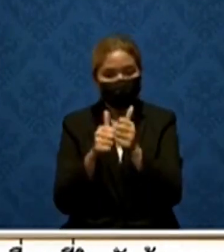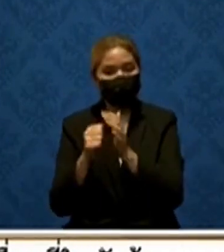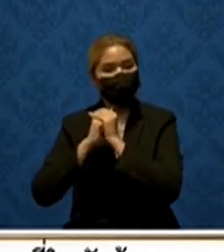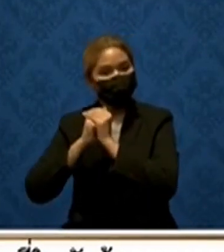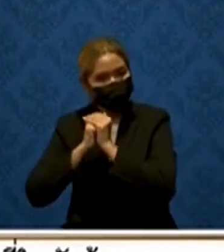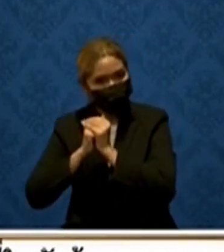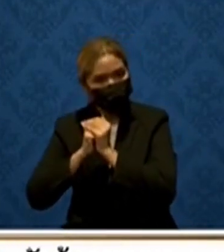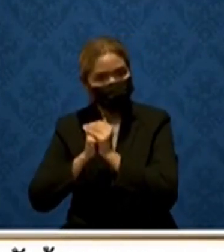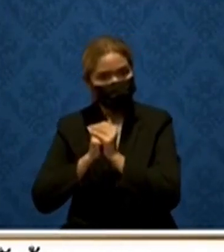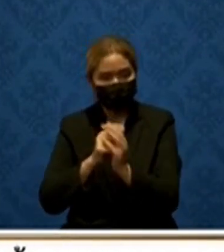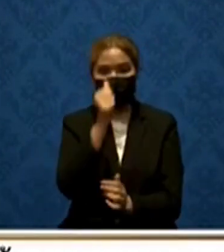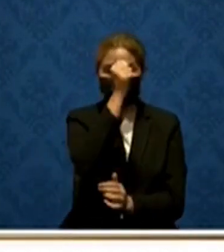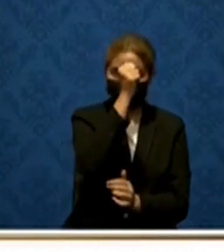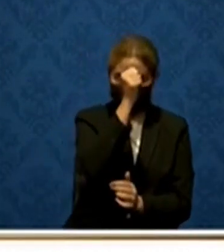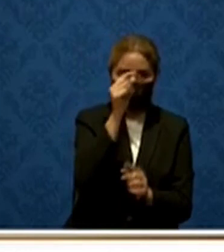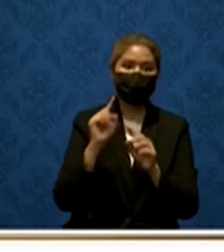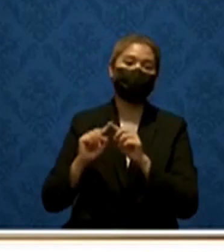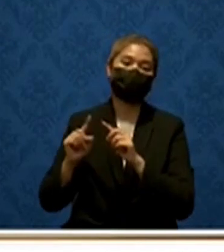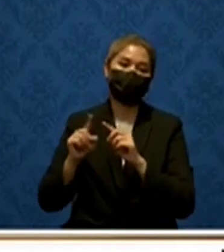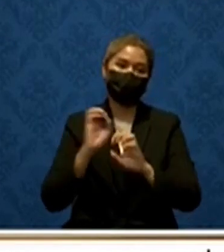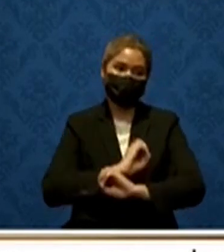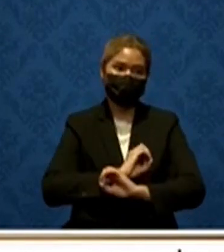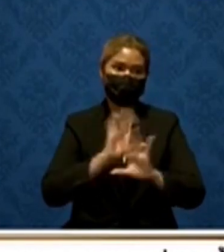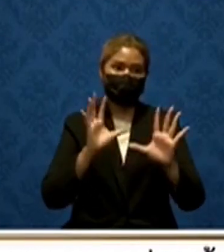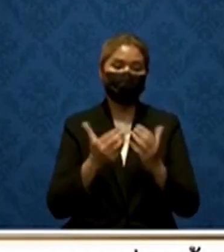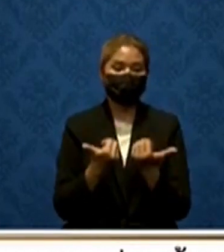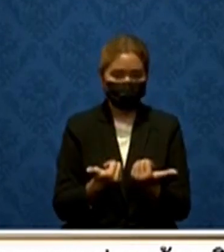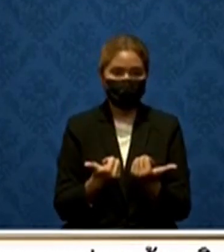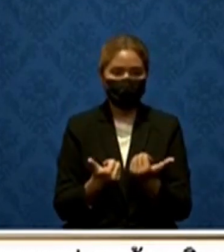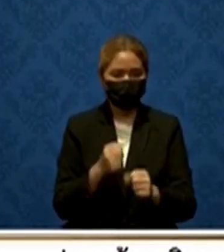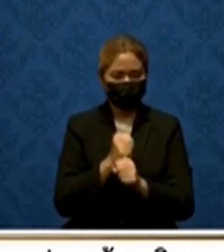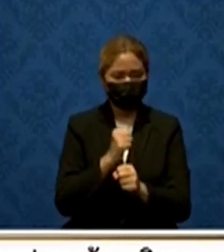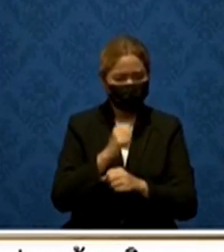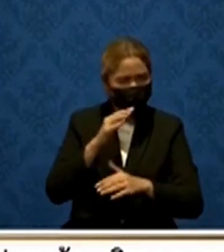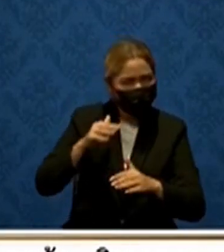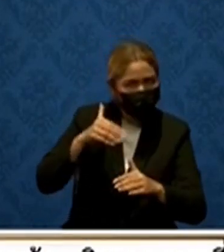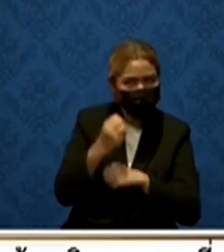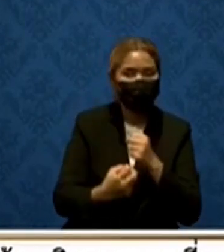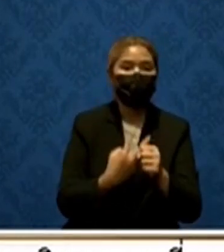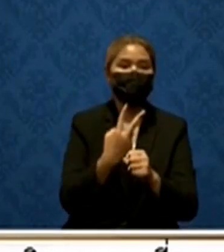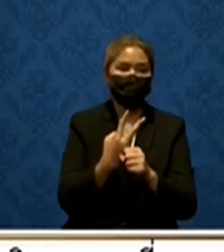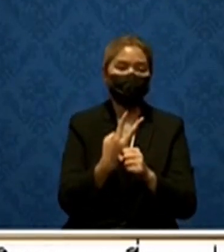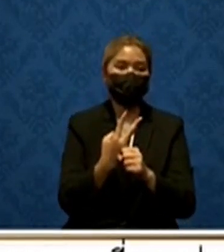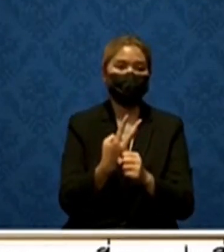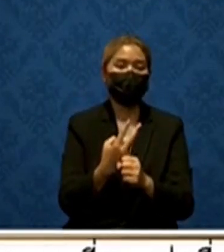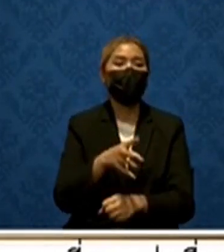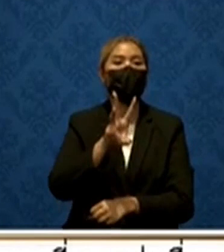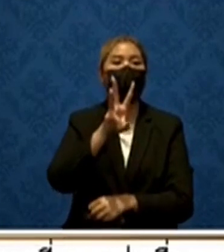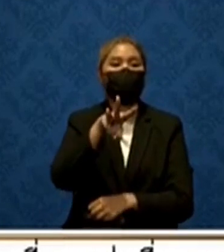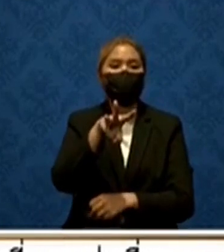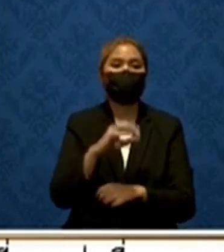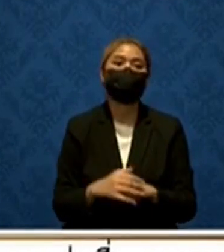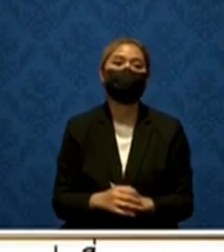เดียด้านปรากฏวเราทำแล้แ่ 2 ปได้ 6,000 แล้ครับขณะนี้แล้วก็